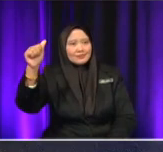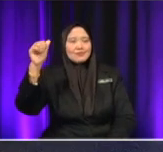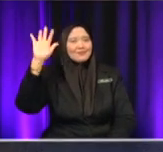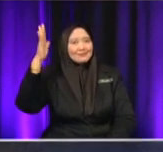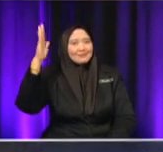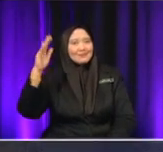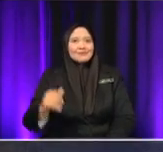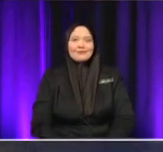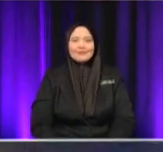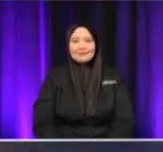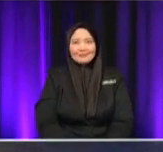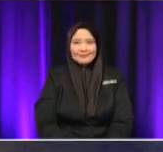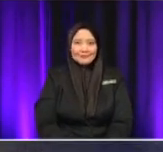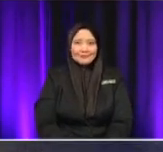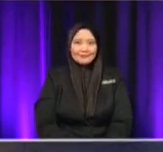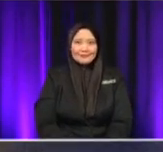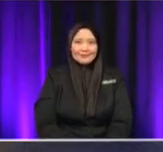wabarakatuh bye